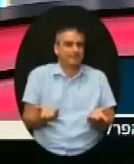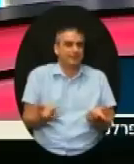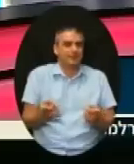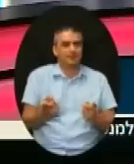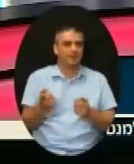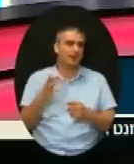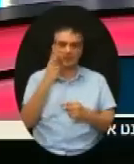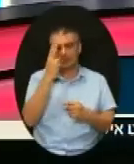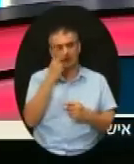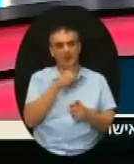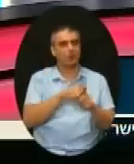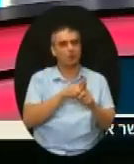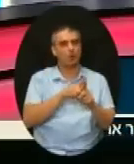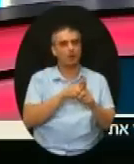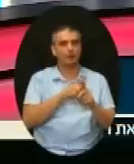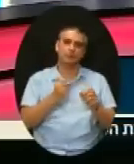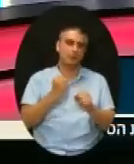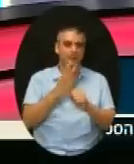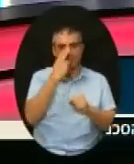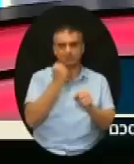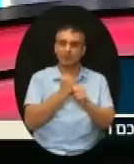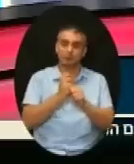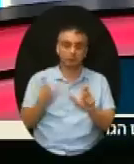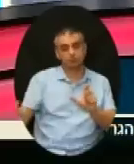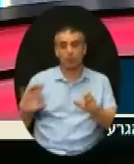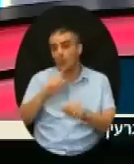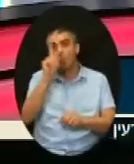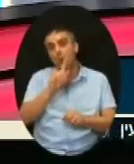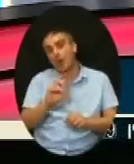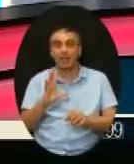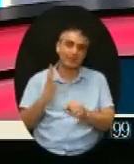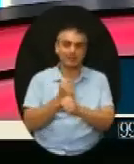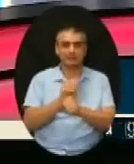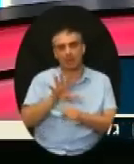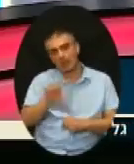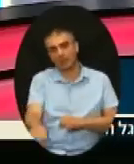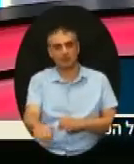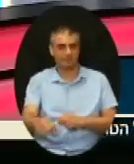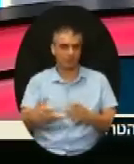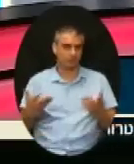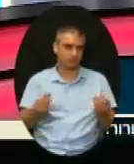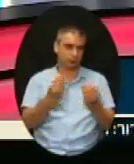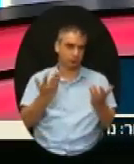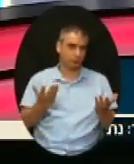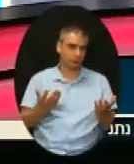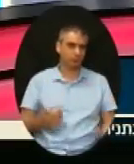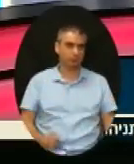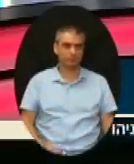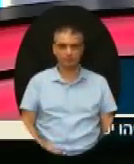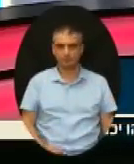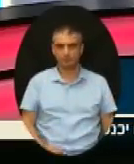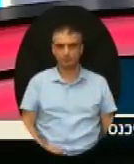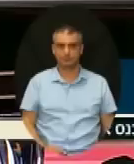באבחה אחת לחסות את השטח כדי אולי מתחת לשמיכה הביטחונית הזאת גם אפשר להרגיע